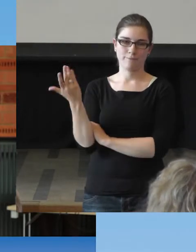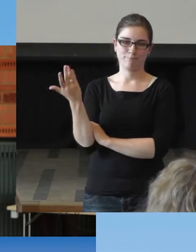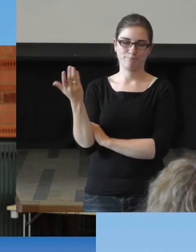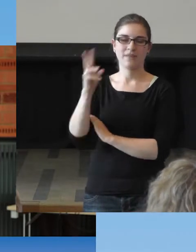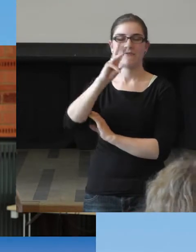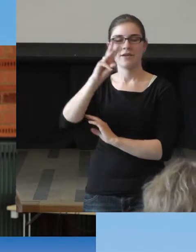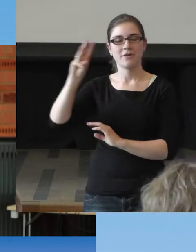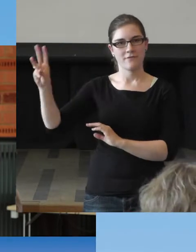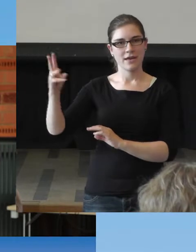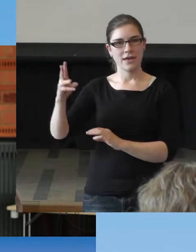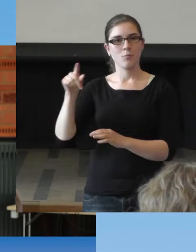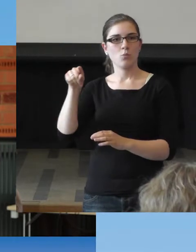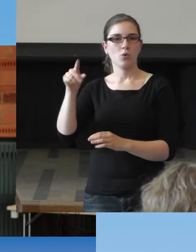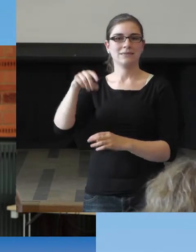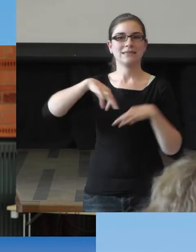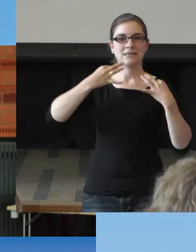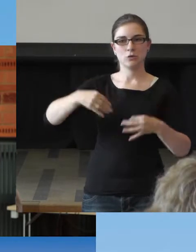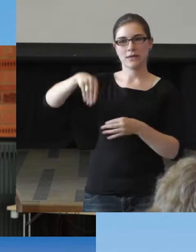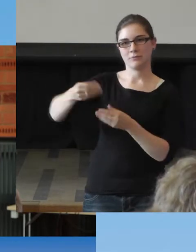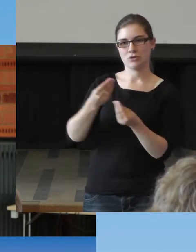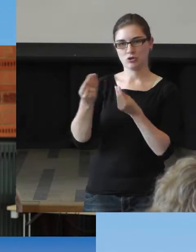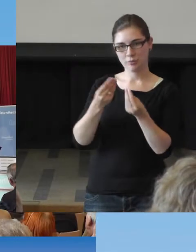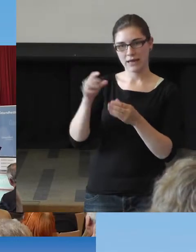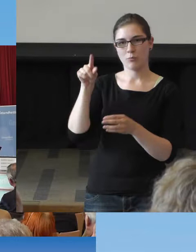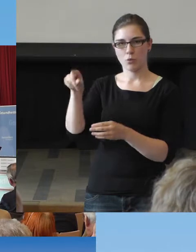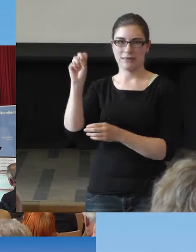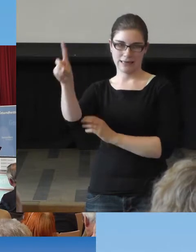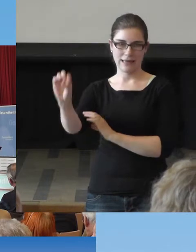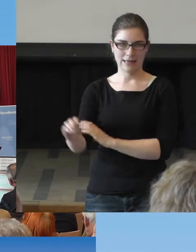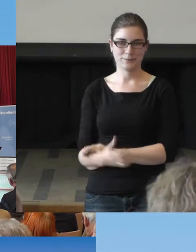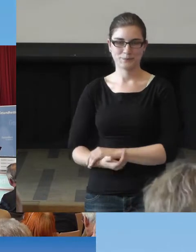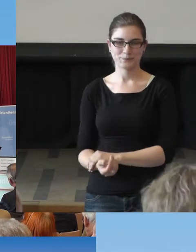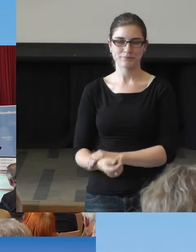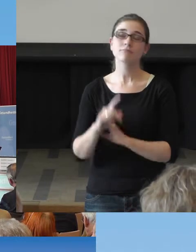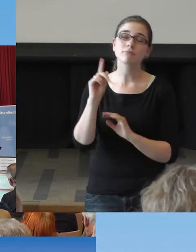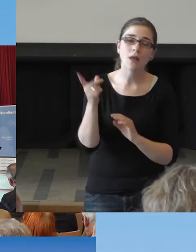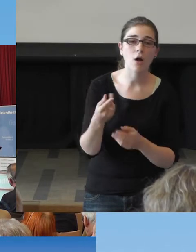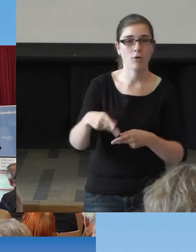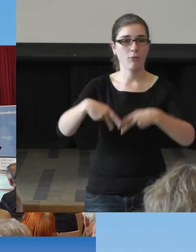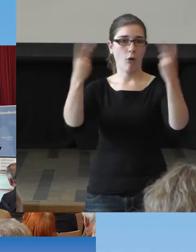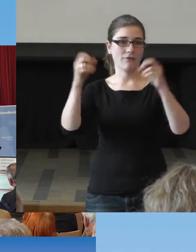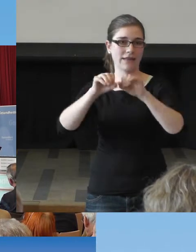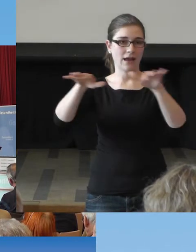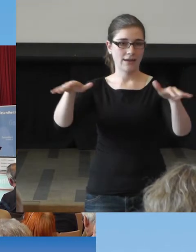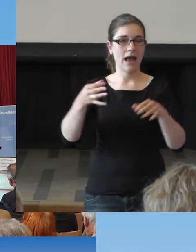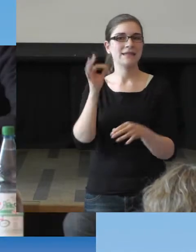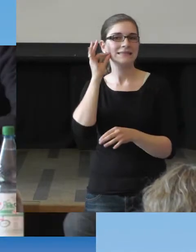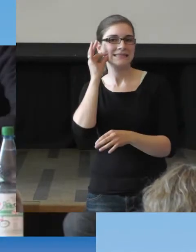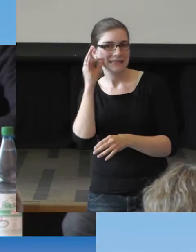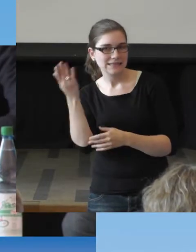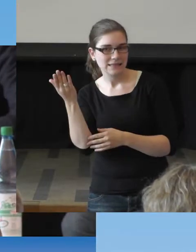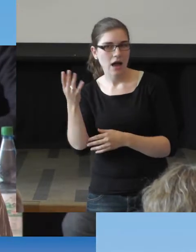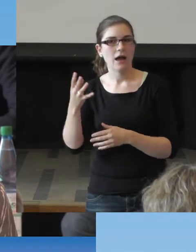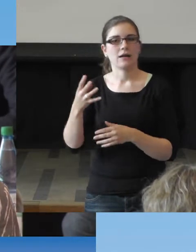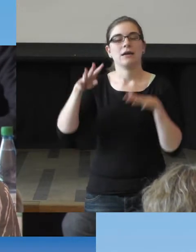www.gesundheitimgespräch.de. Außerdem im offenen Kanal am Dienstag